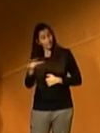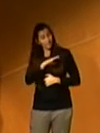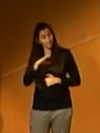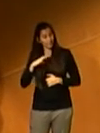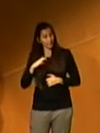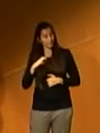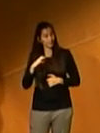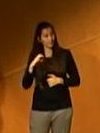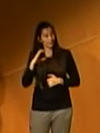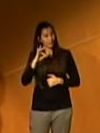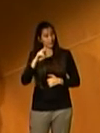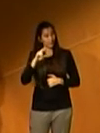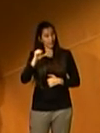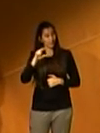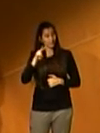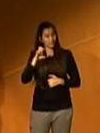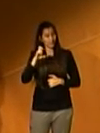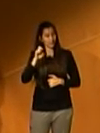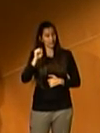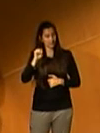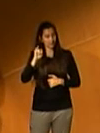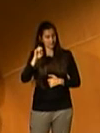je vous donne la parole.